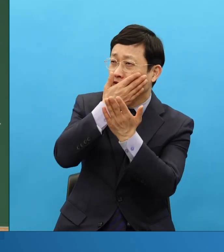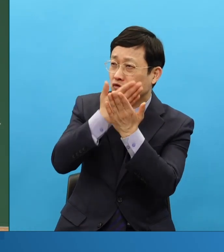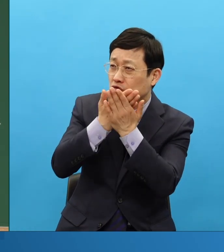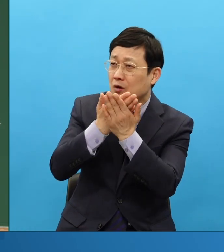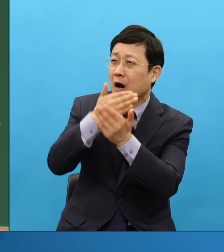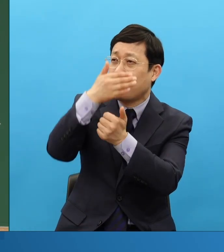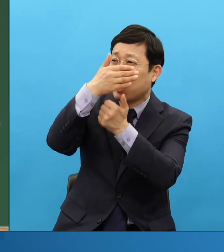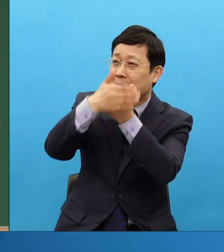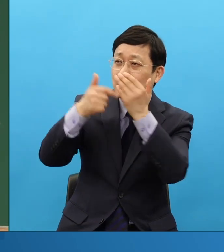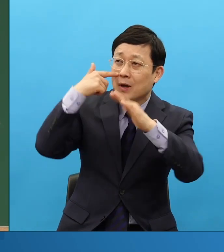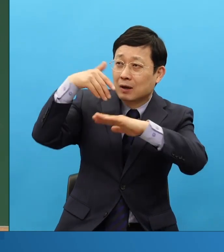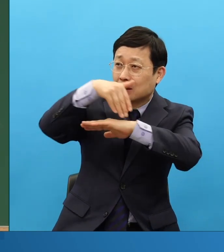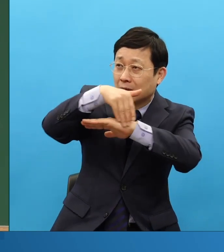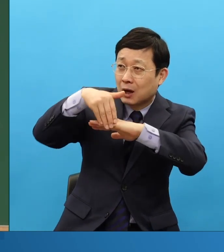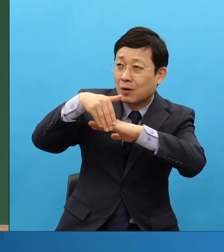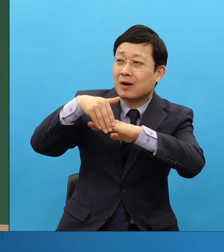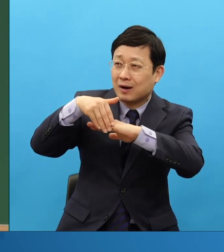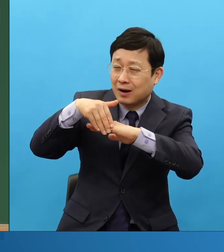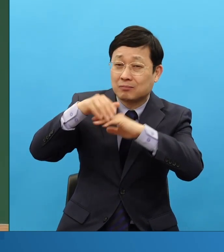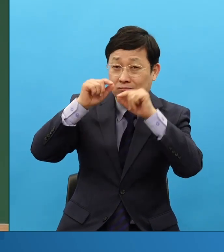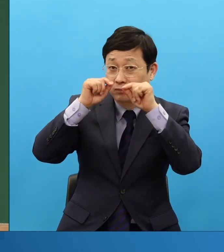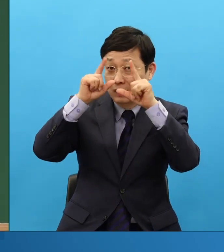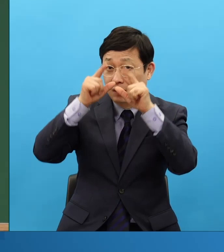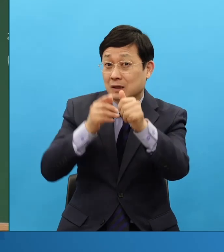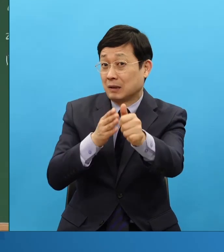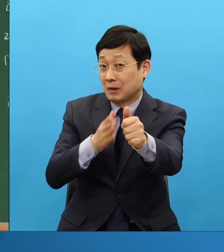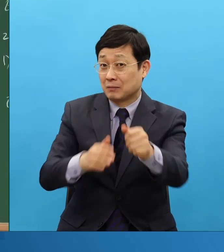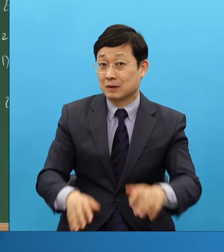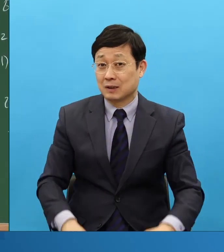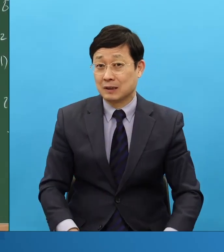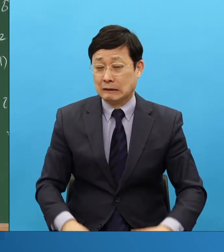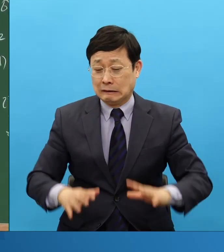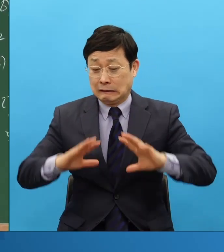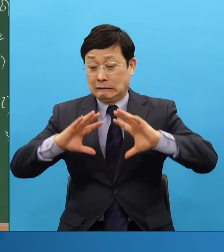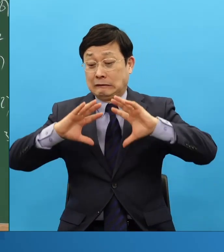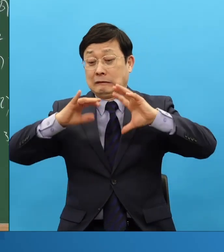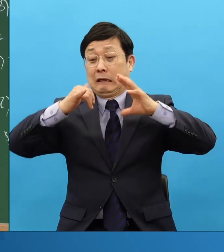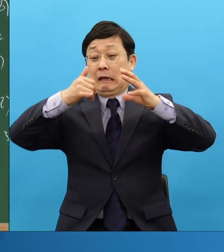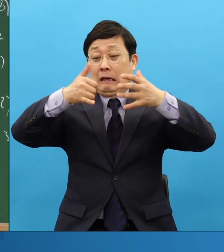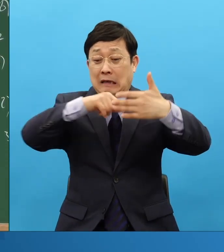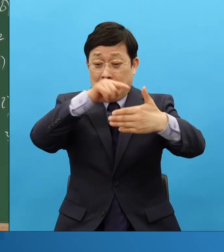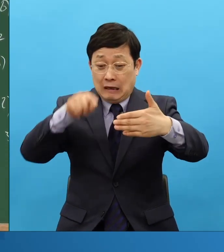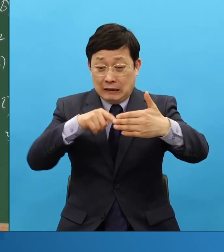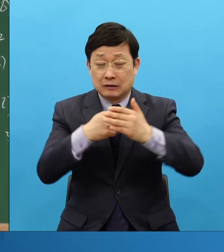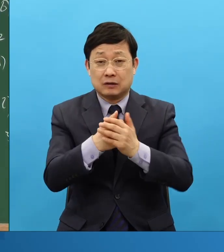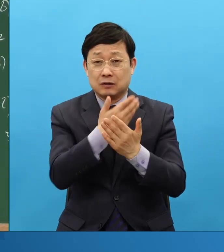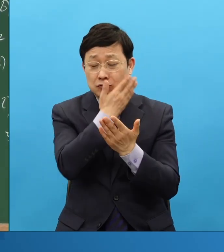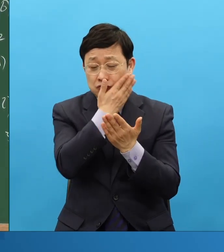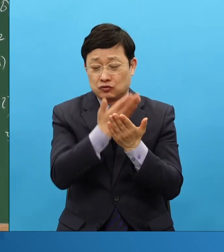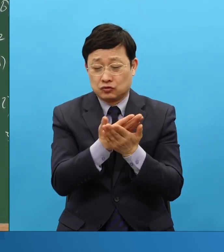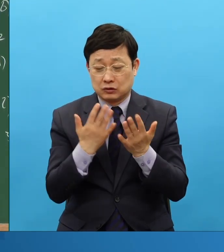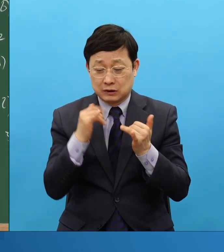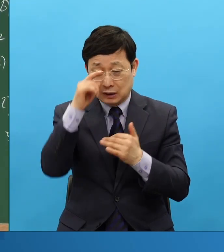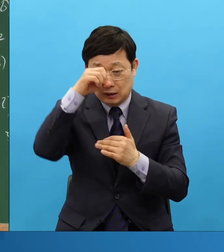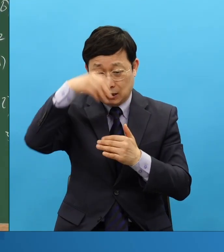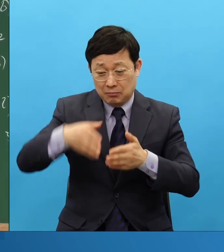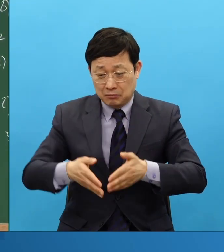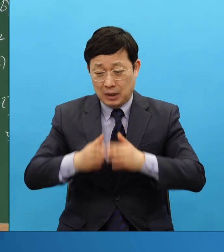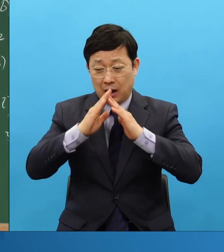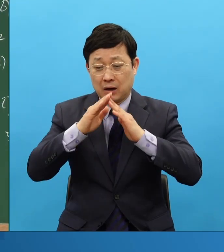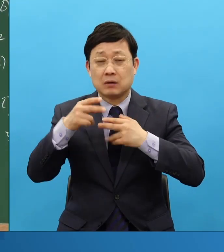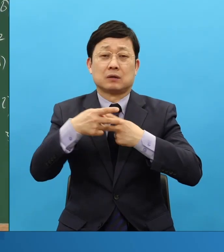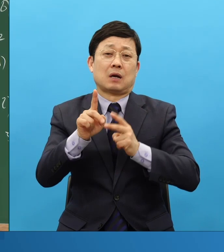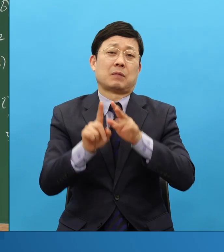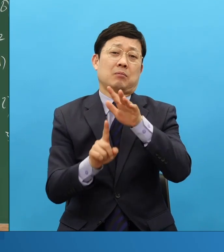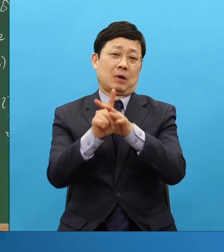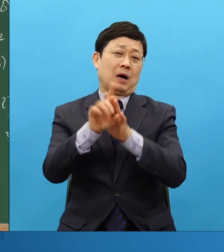reasons. 왜 세계에서 유일하게 중직자 대학원을 만들어서 모이는가? Why